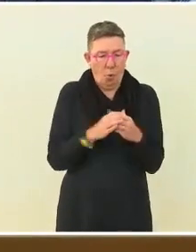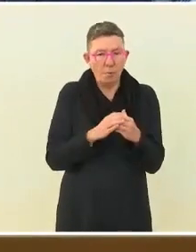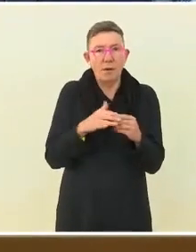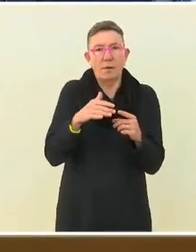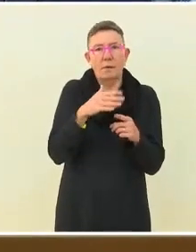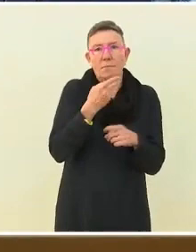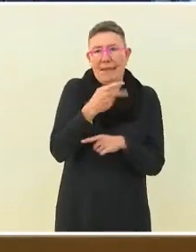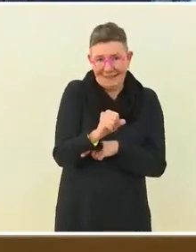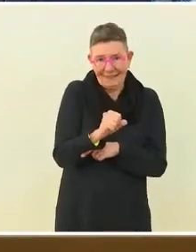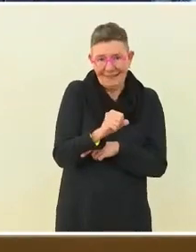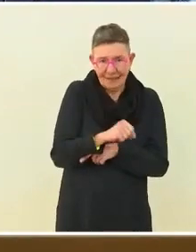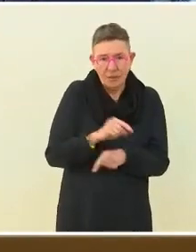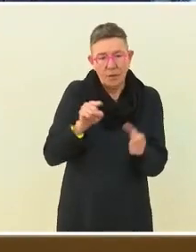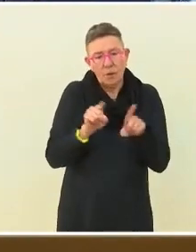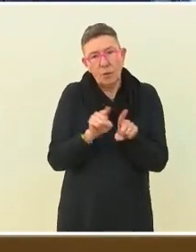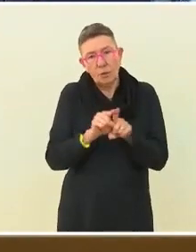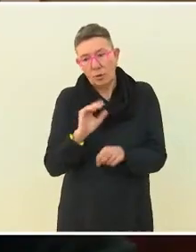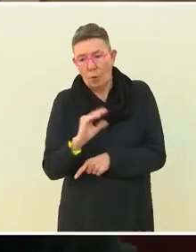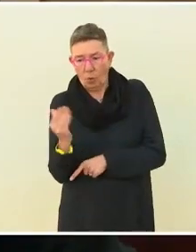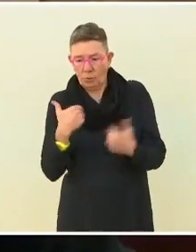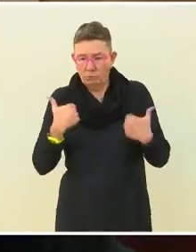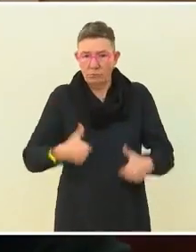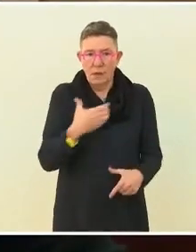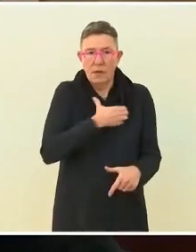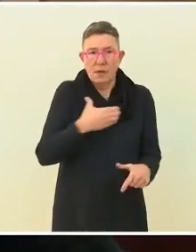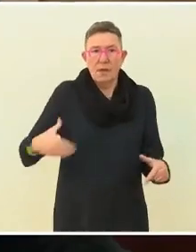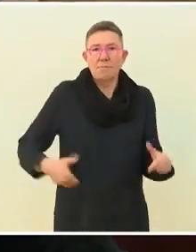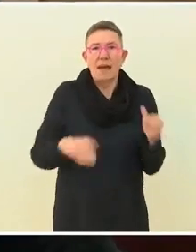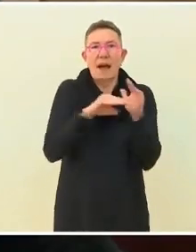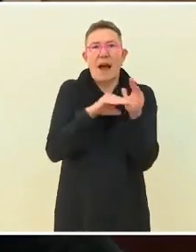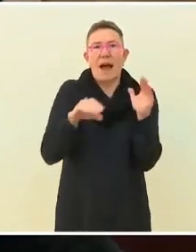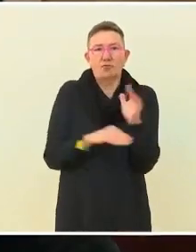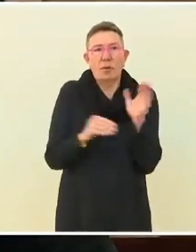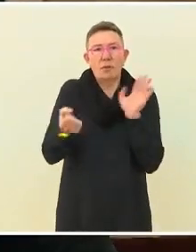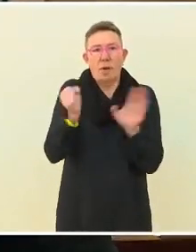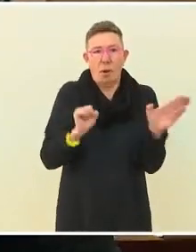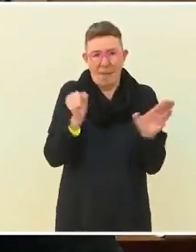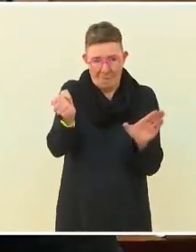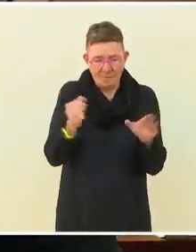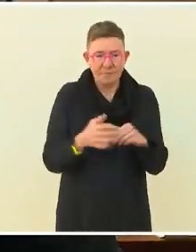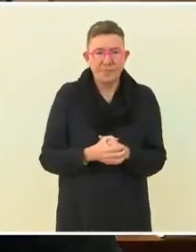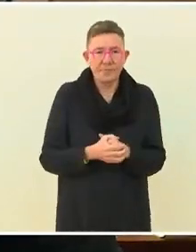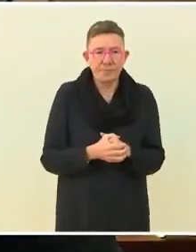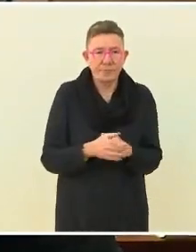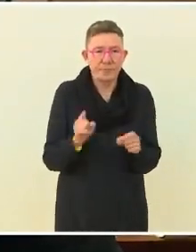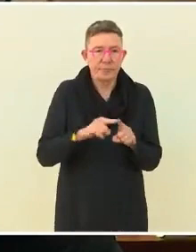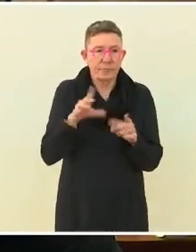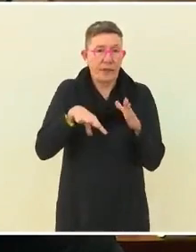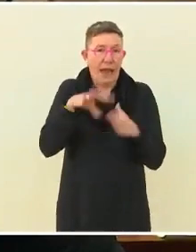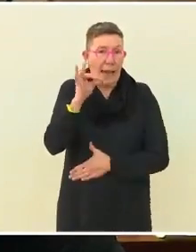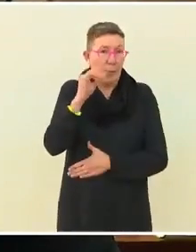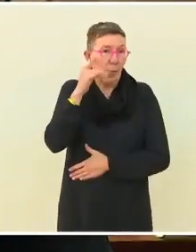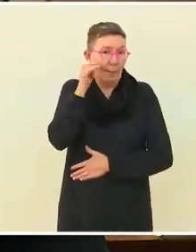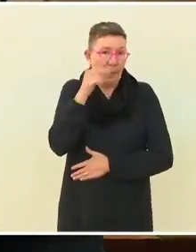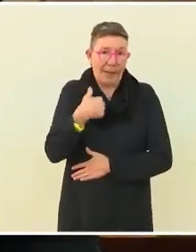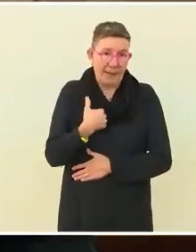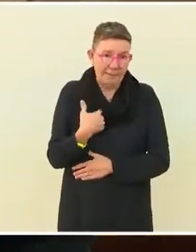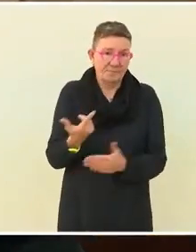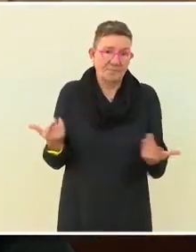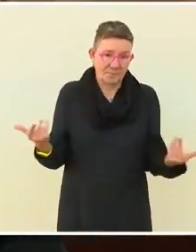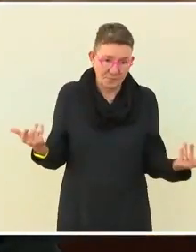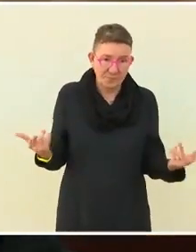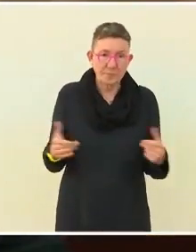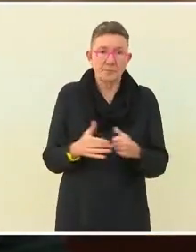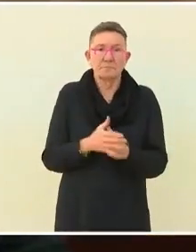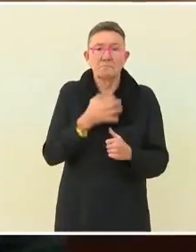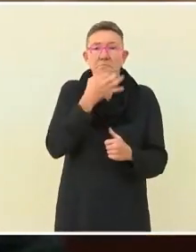socialiste, mais également en tant que maire adjointe de quartier de Lambézélec, tout simplement en tant qu'élue de la République, pour vous faire